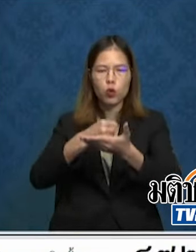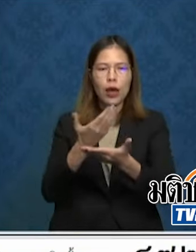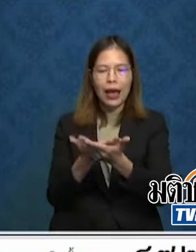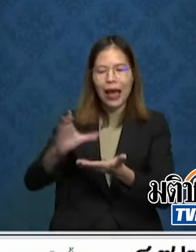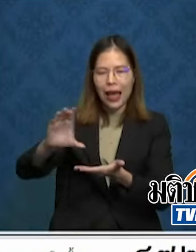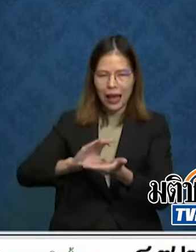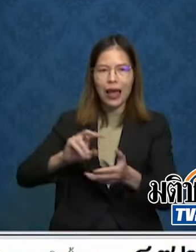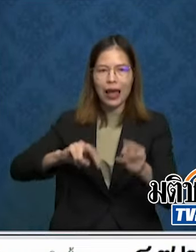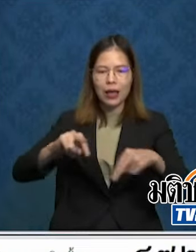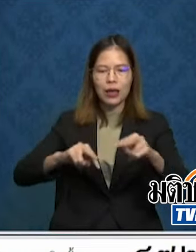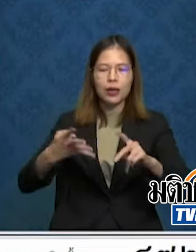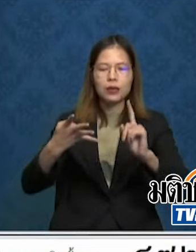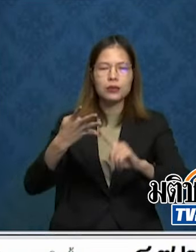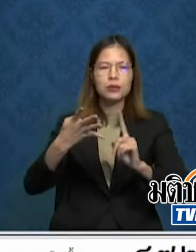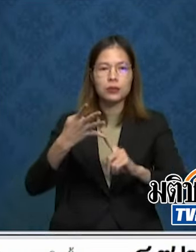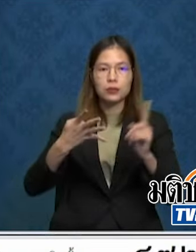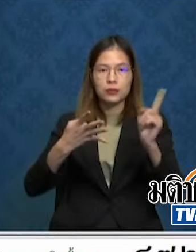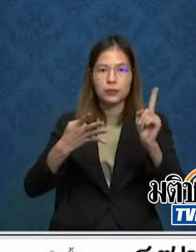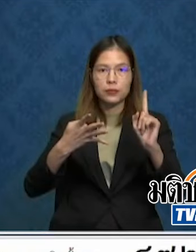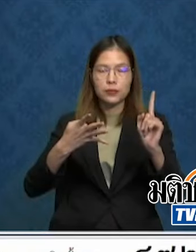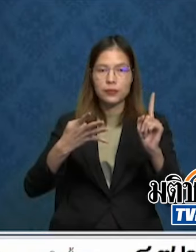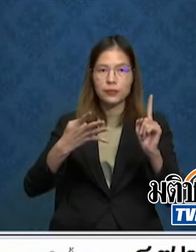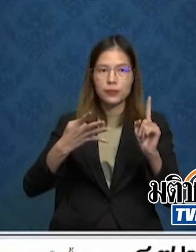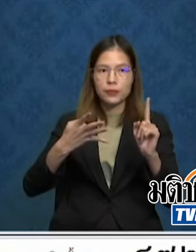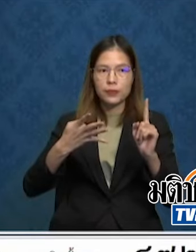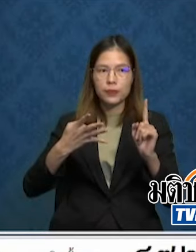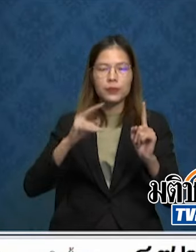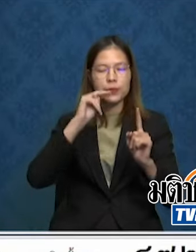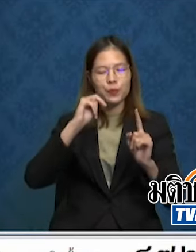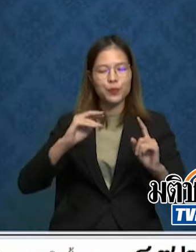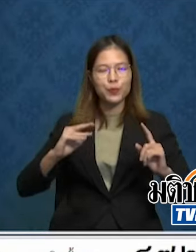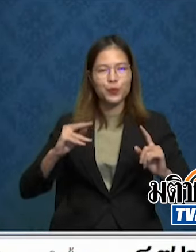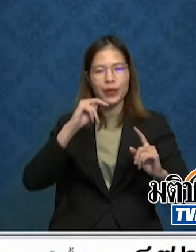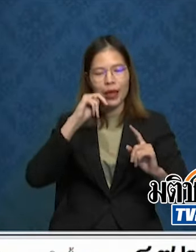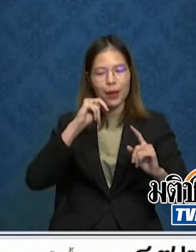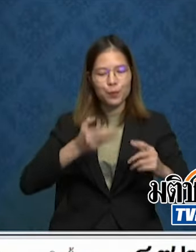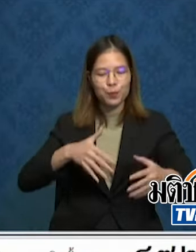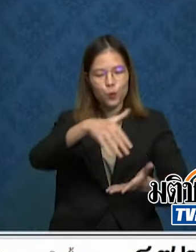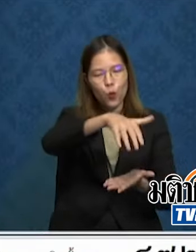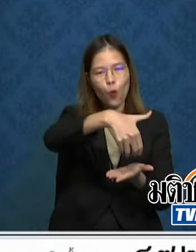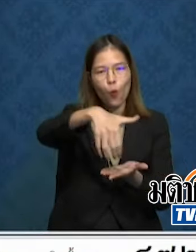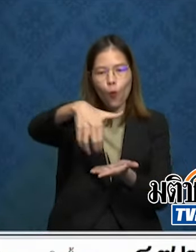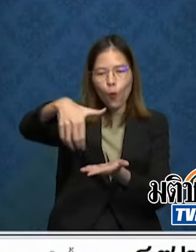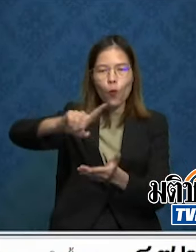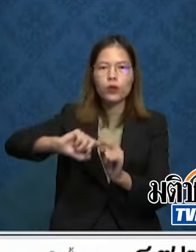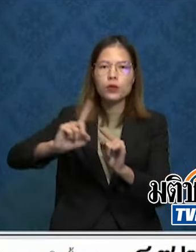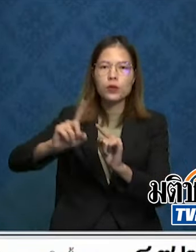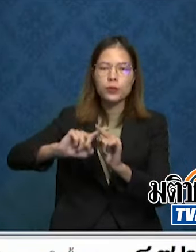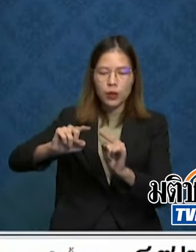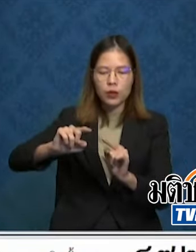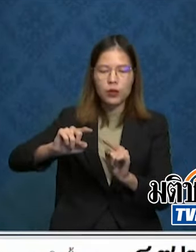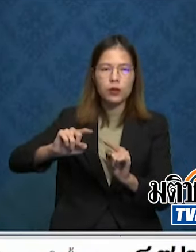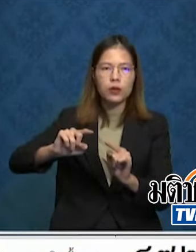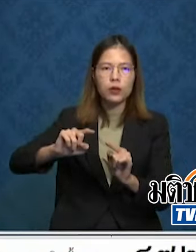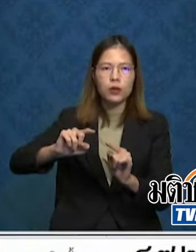ครับต่อมาเป็นเรื่องที่4นะครับเรื่องที่4ก็คือเรื่องของการเกี่ยวกับน้ำครับให้ขุดลอกคูคลองครับถนนไทยราชนะครับซอยไทยราช9